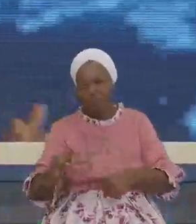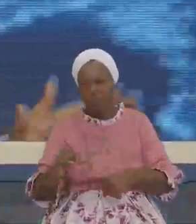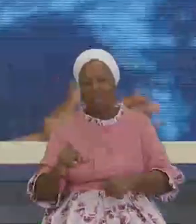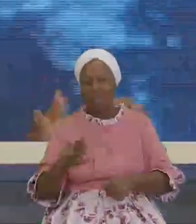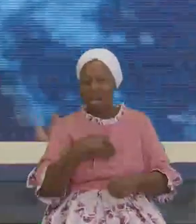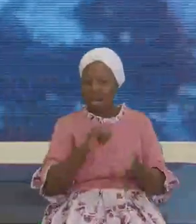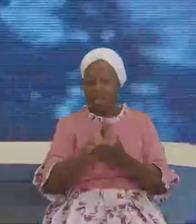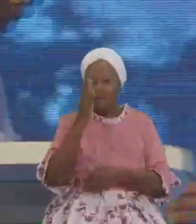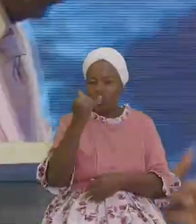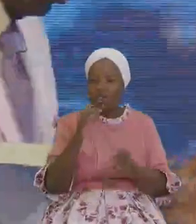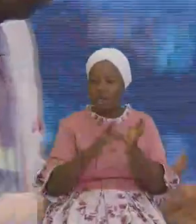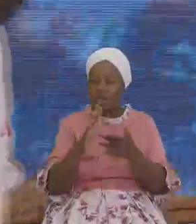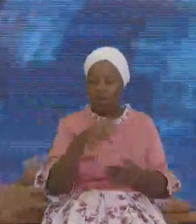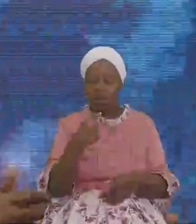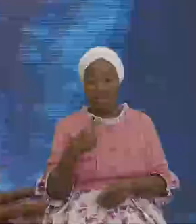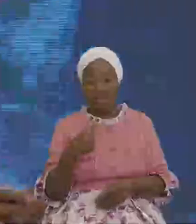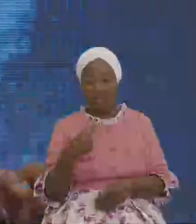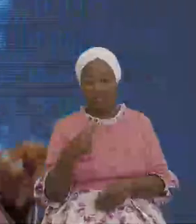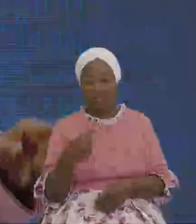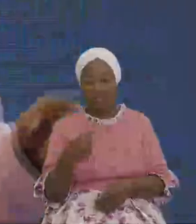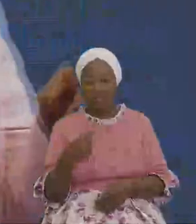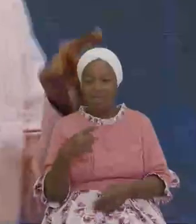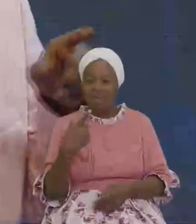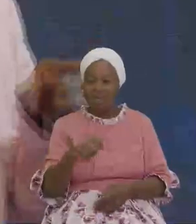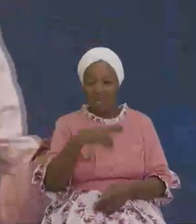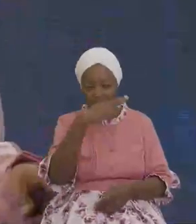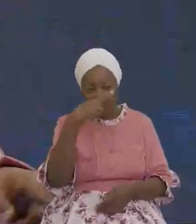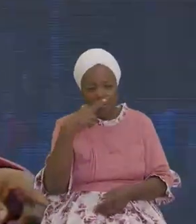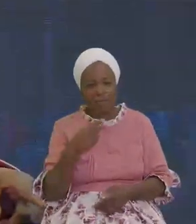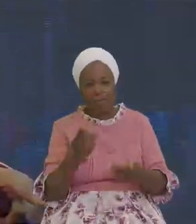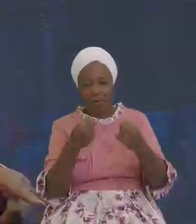Voilà pourquoi Jésus a dit, le voleur ne vient